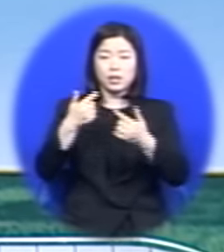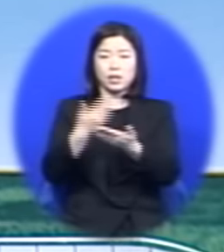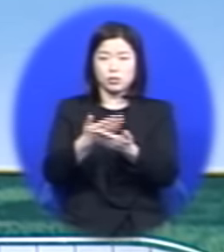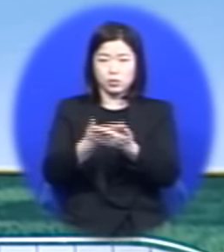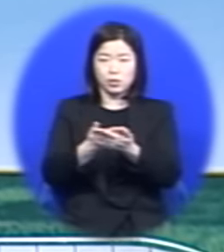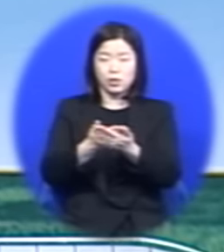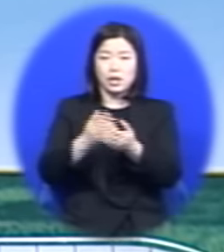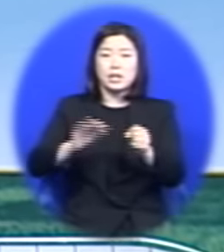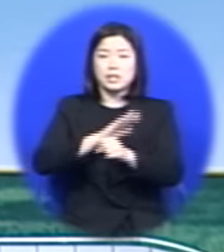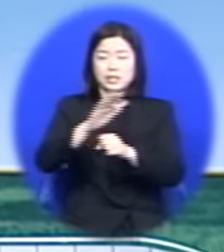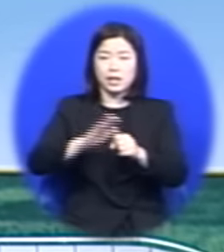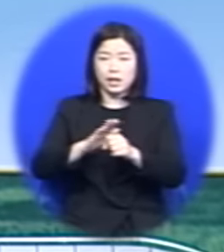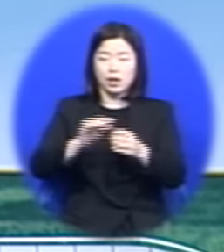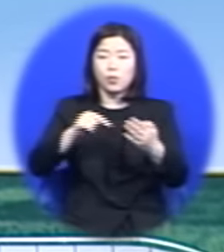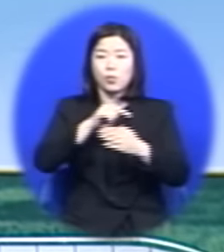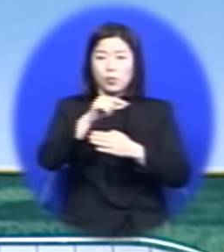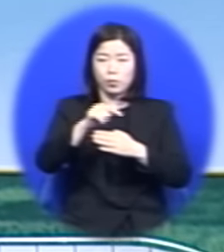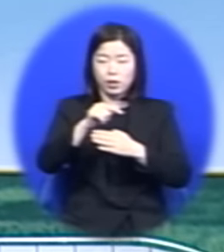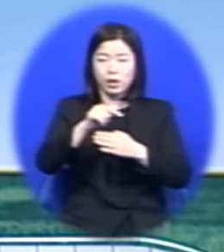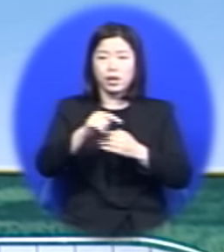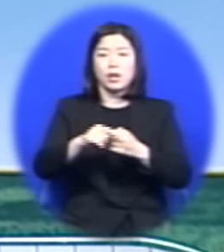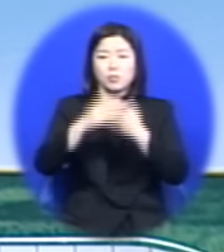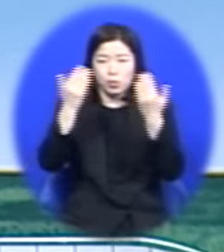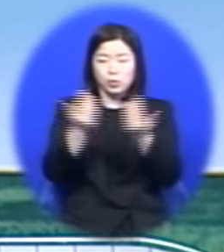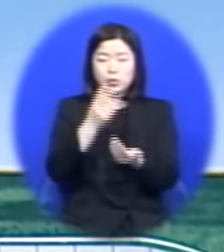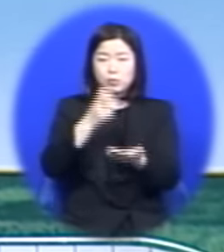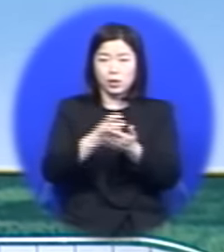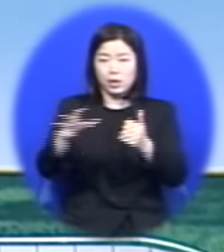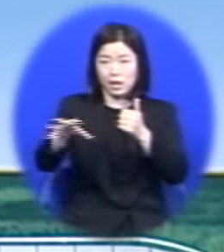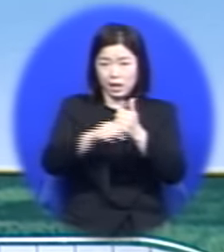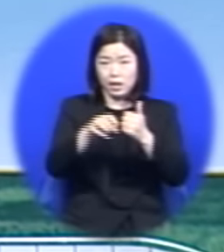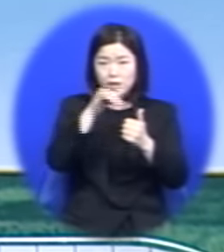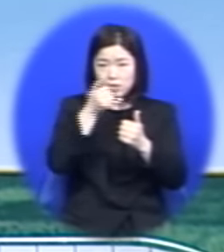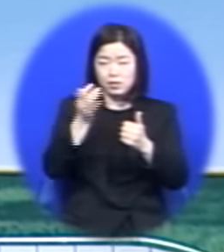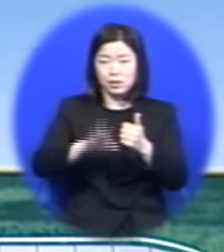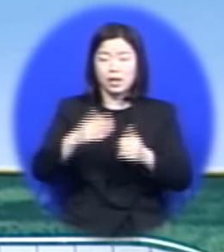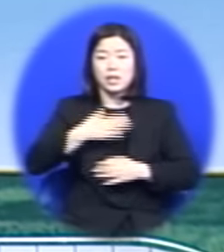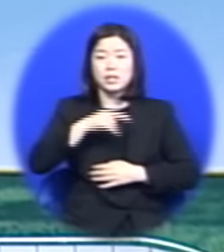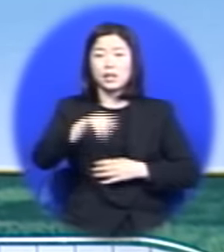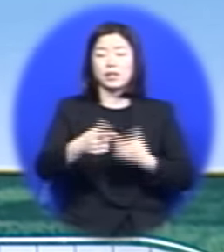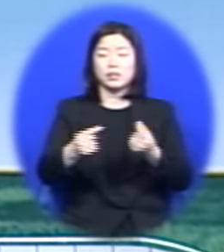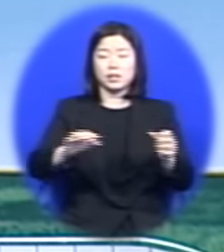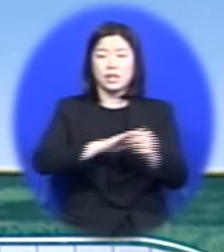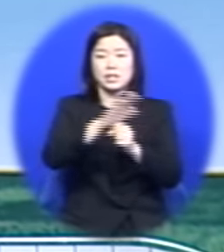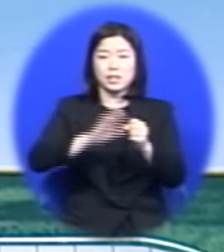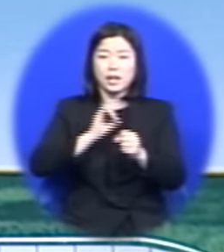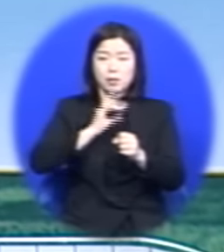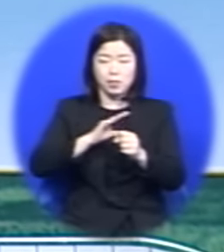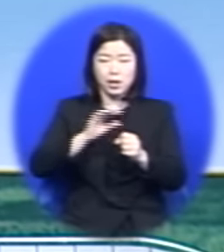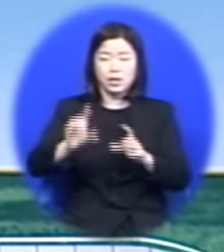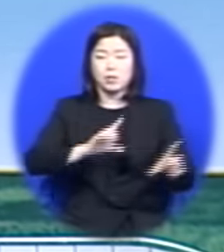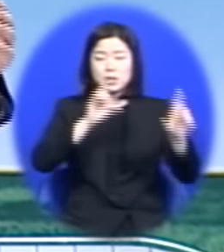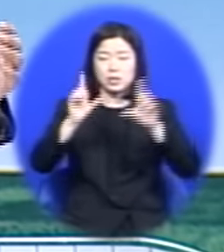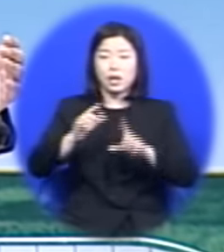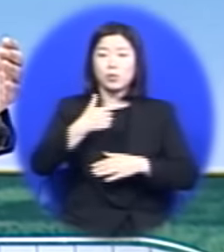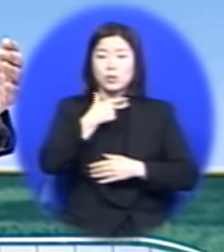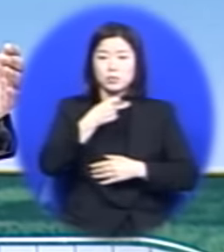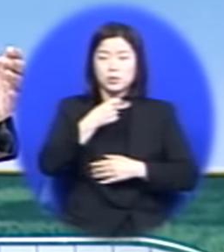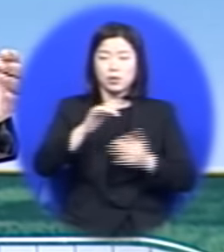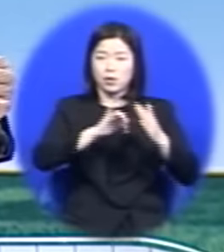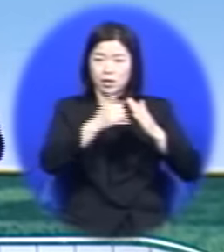안에 하나님이 주신 모든 계명이 다 들어있다고 그랬는데 주님, 제가 그렇게 사랑만 하며 살고 싶습니다.